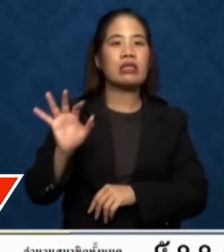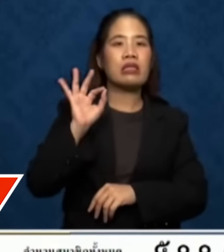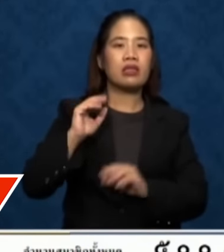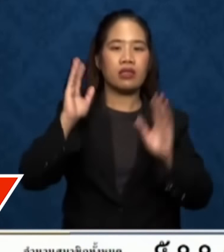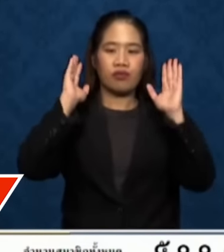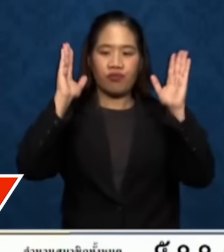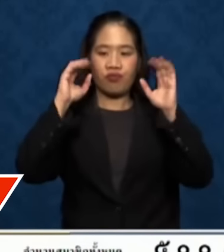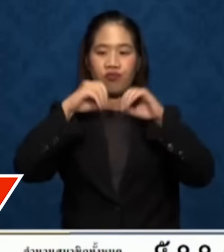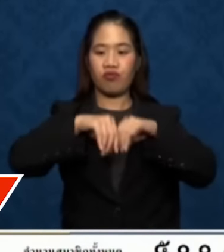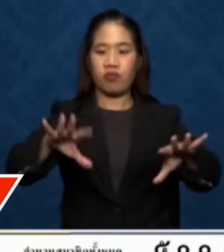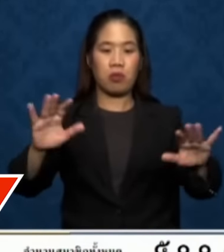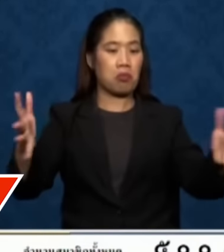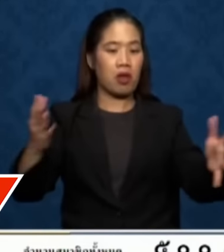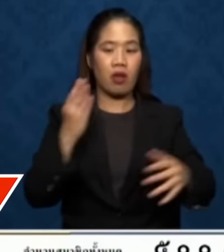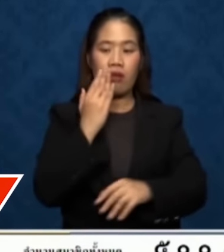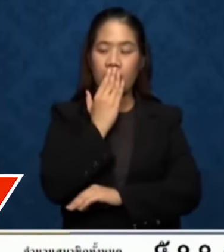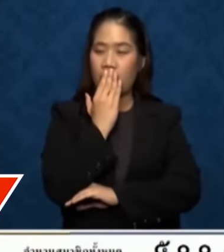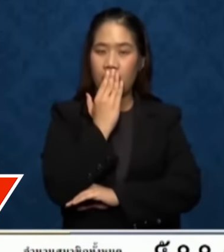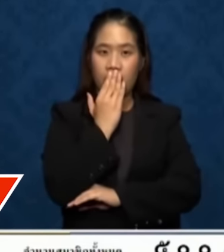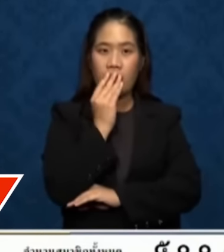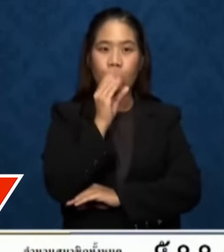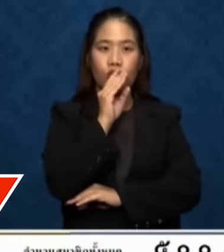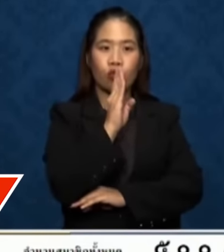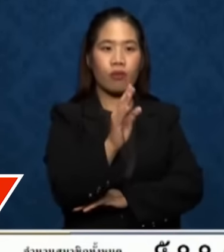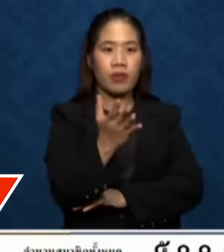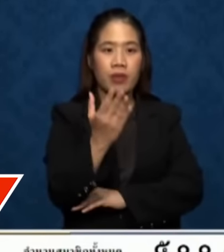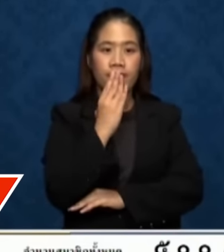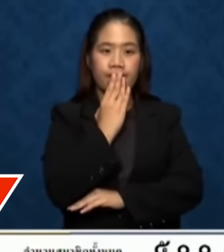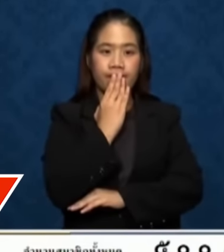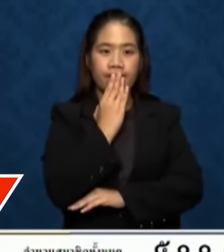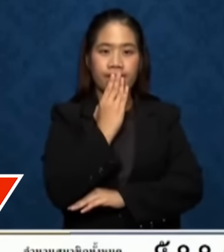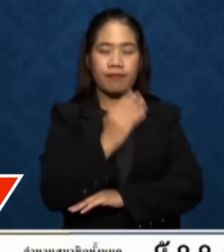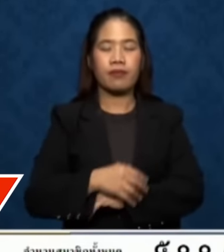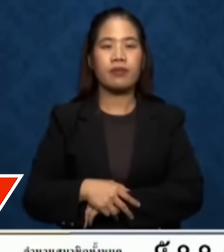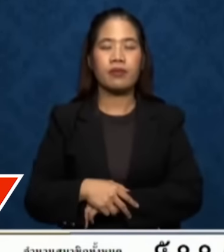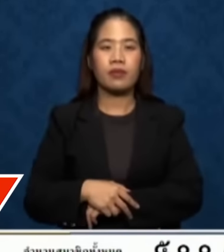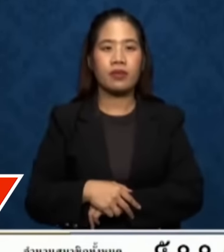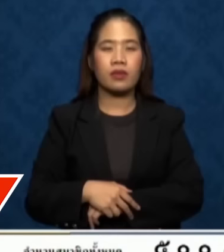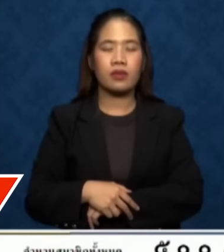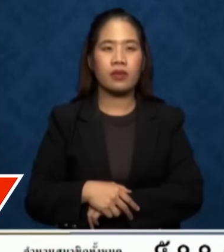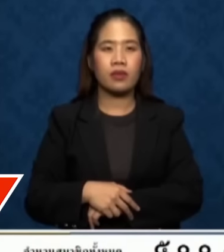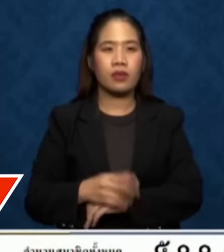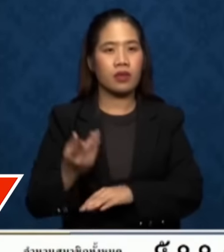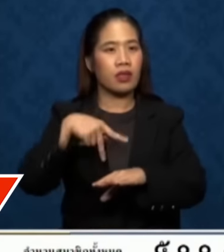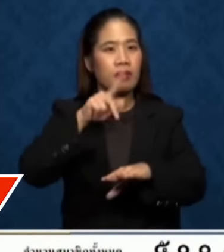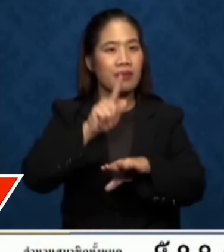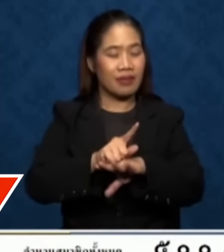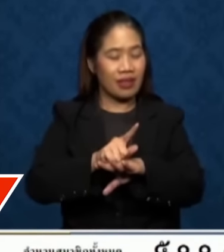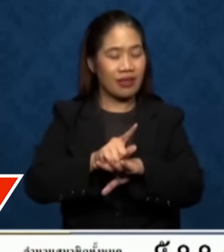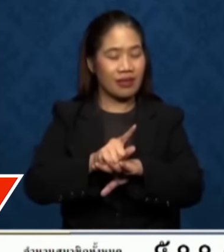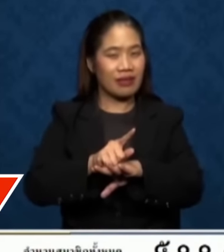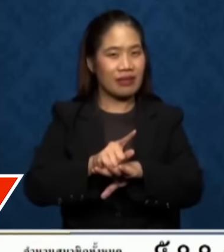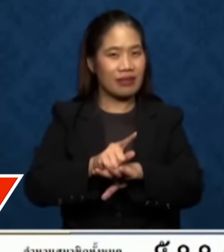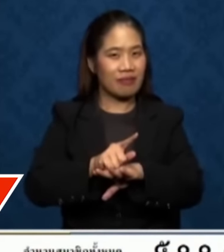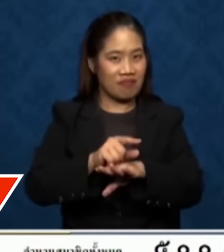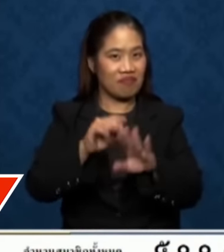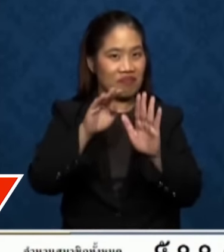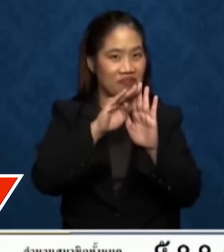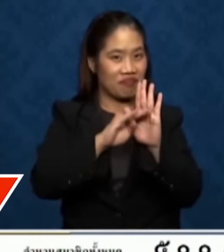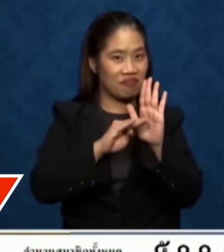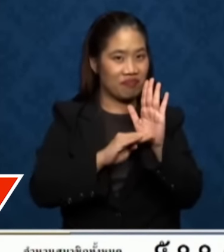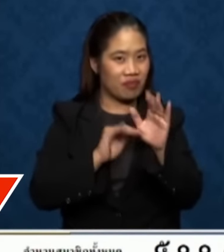ารกับพี่น้องประชาชนอย่างตรงไปตรงมาท่านประธานคะไม่เพียงเท่านี้นะคะ